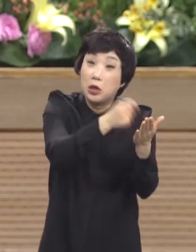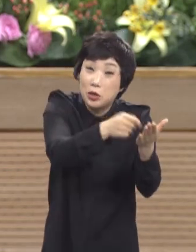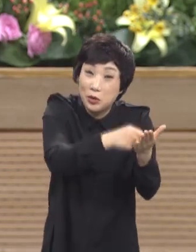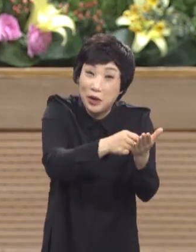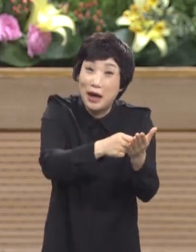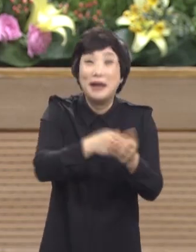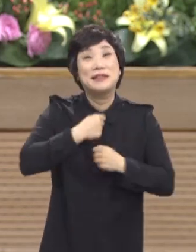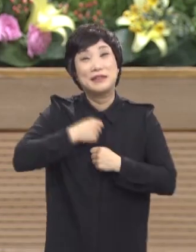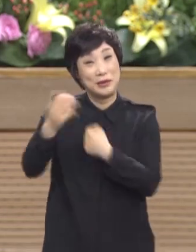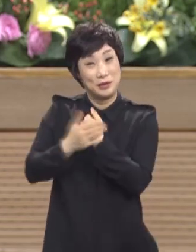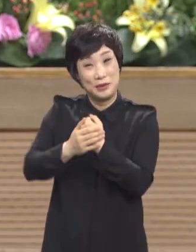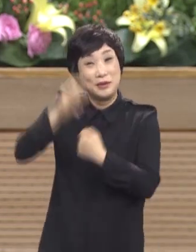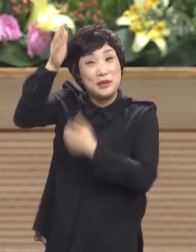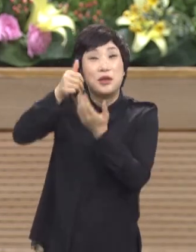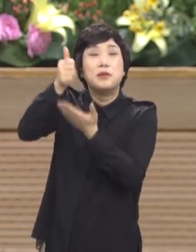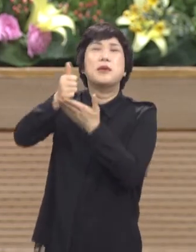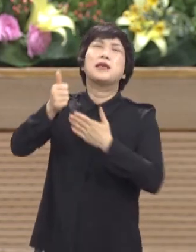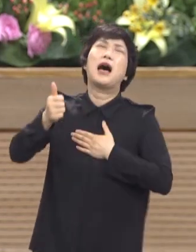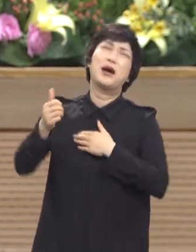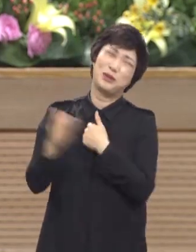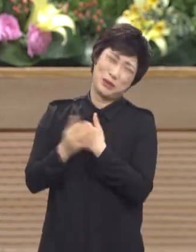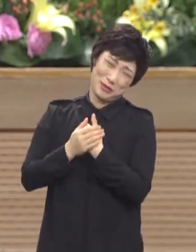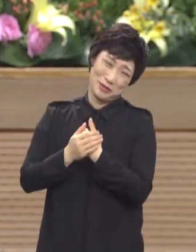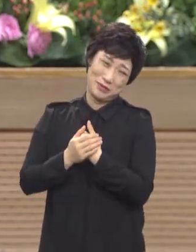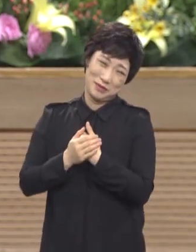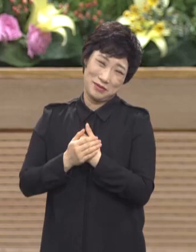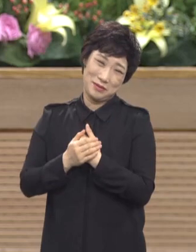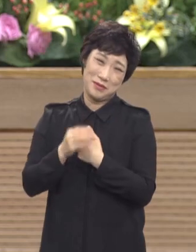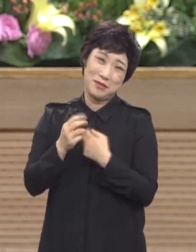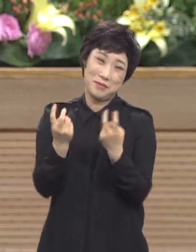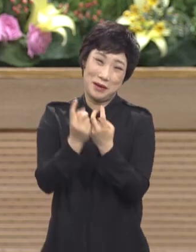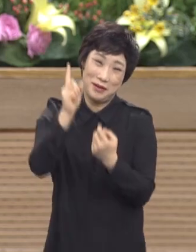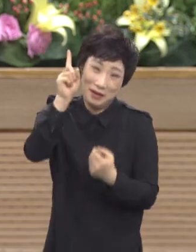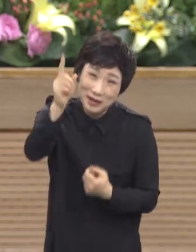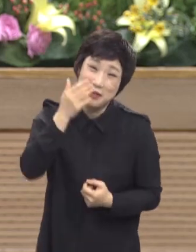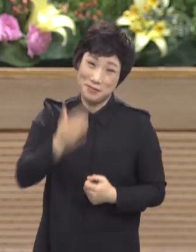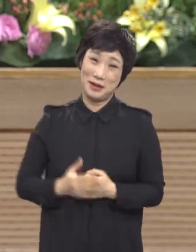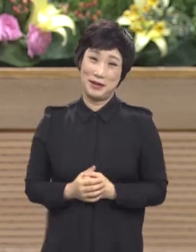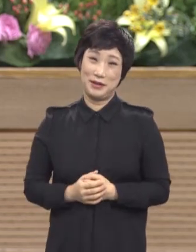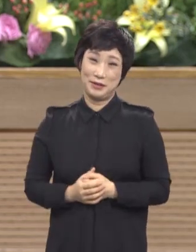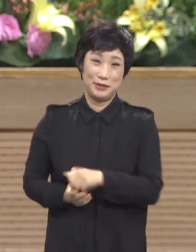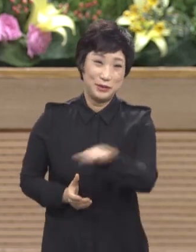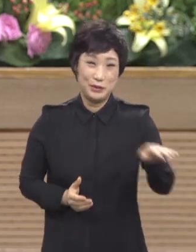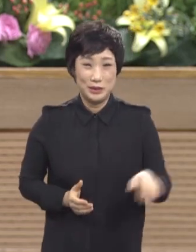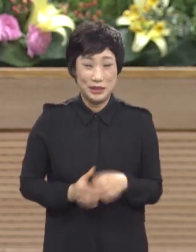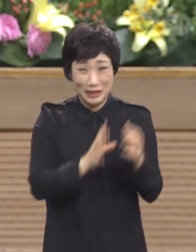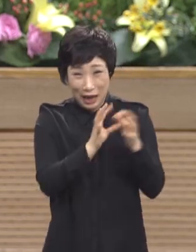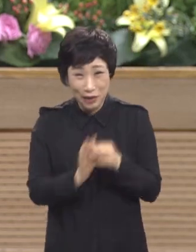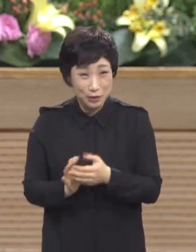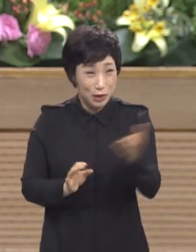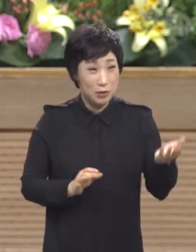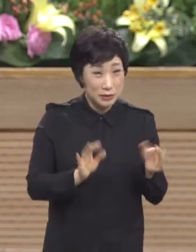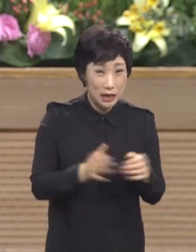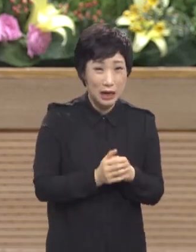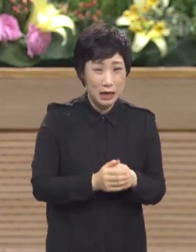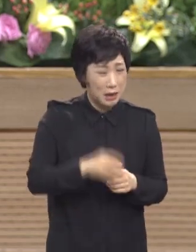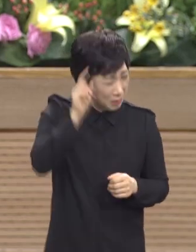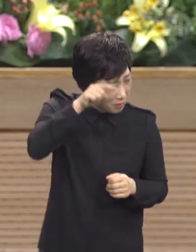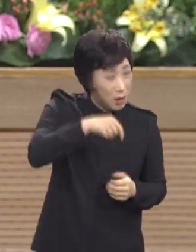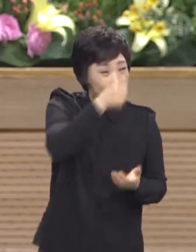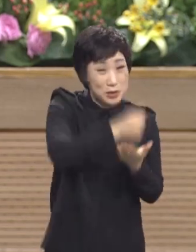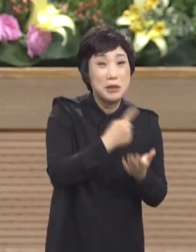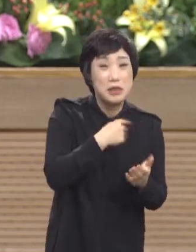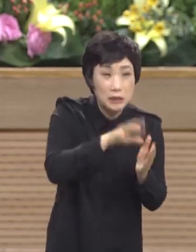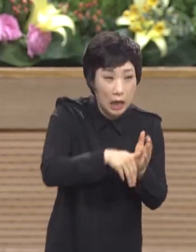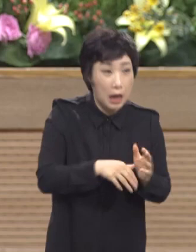기록하시고 지키게 하신 성령이 하게 하는 방법밖에 없는데 우린 수시로 범죄할 때마다 그의 피로